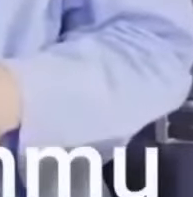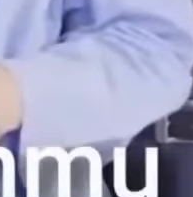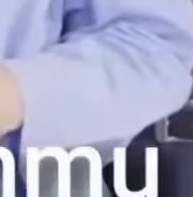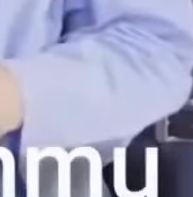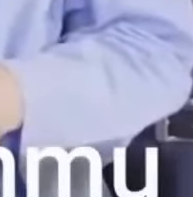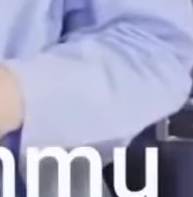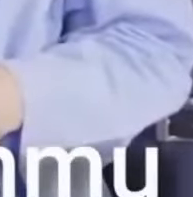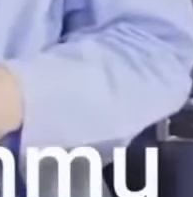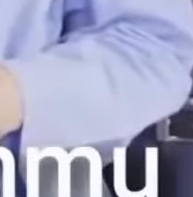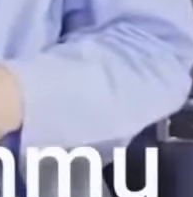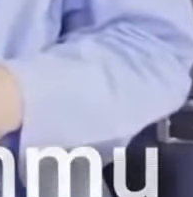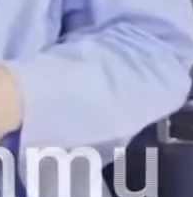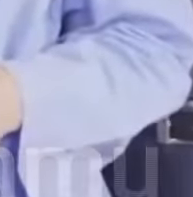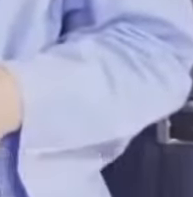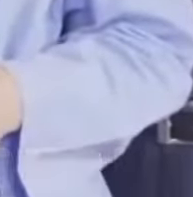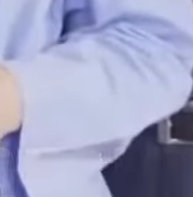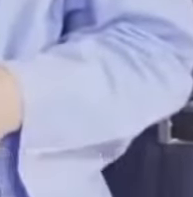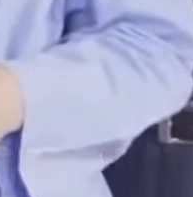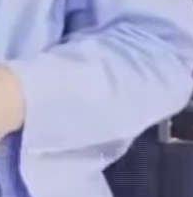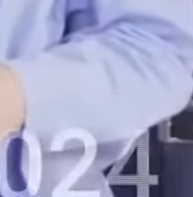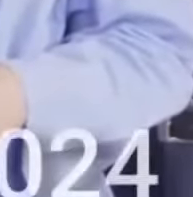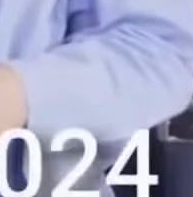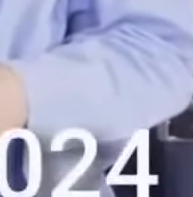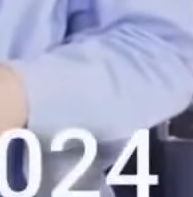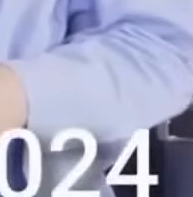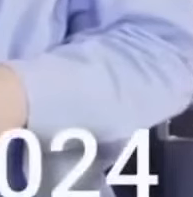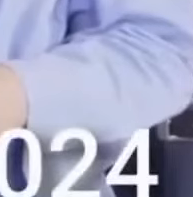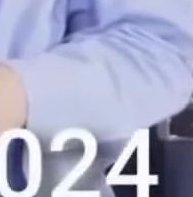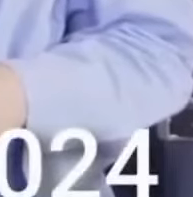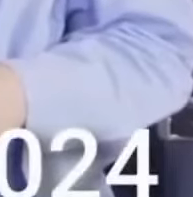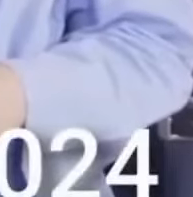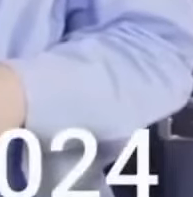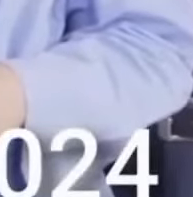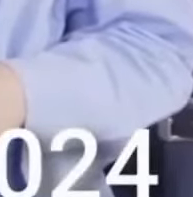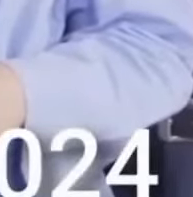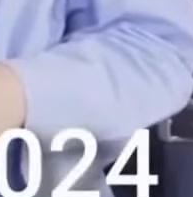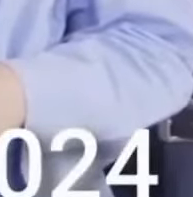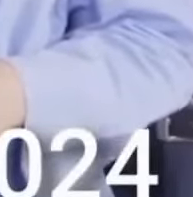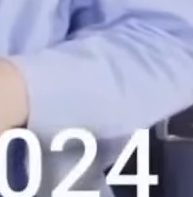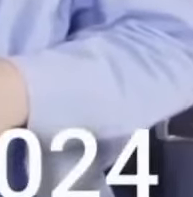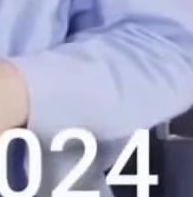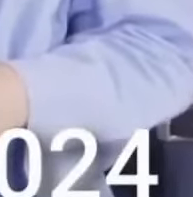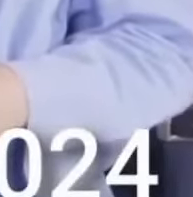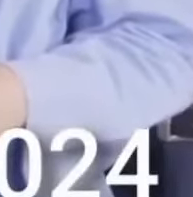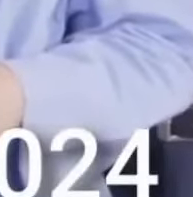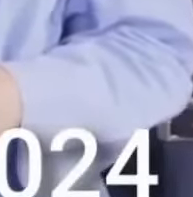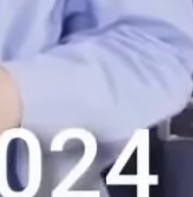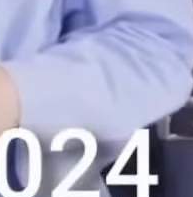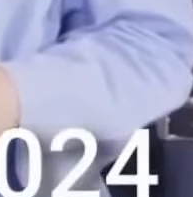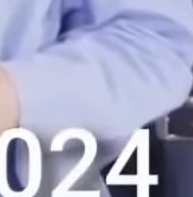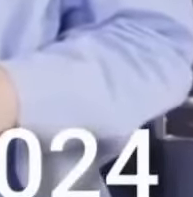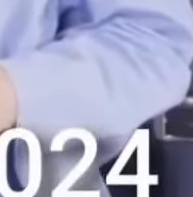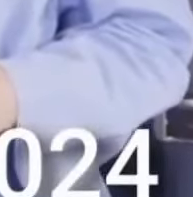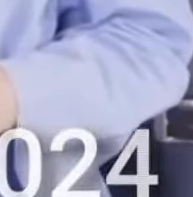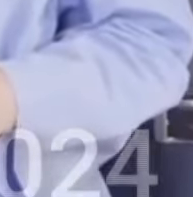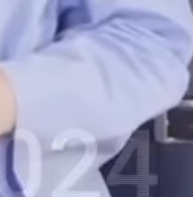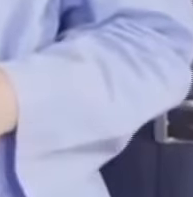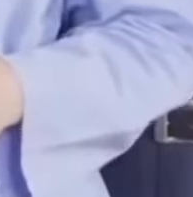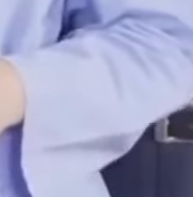TPS, pilih pemimpin yang bisa membawa perubahan. Pilkada Serentak 2024, saatnya kita